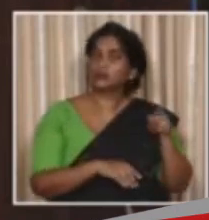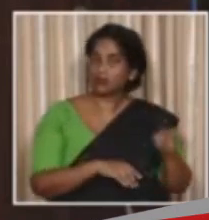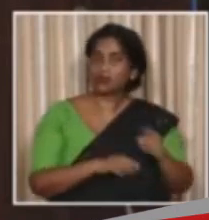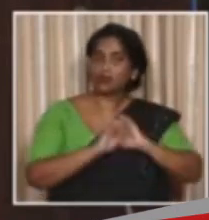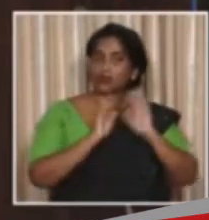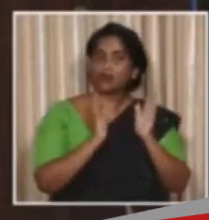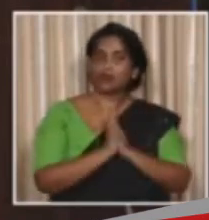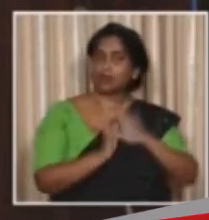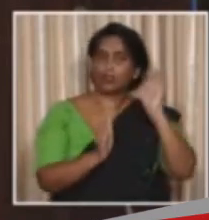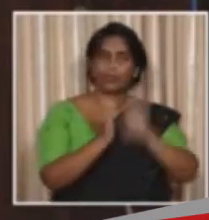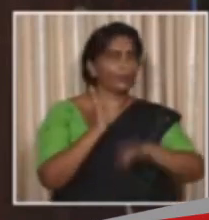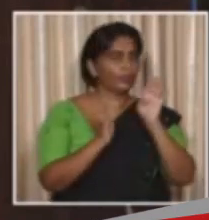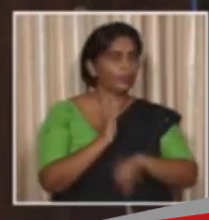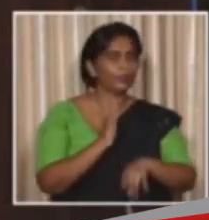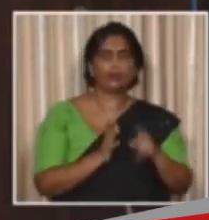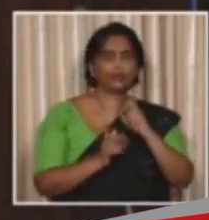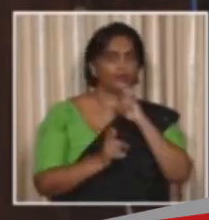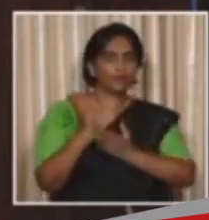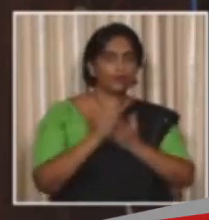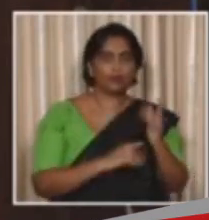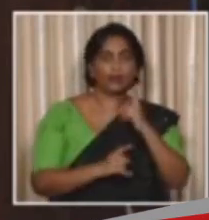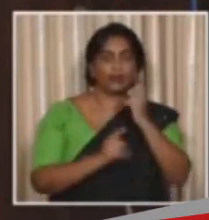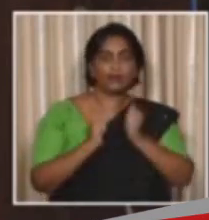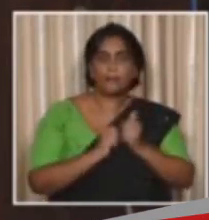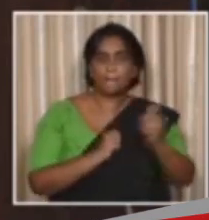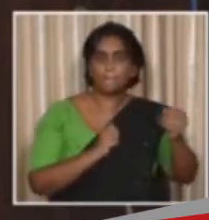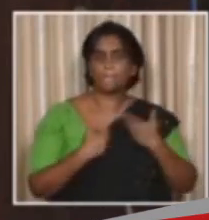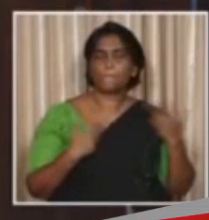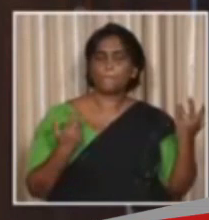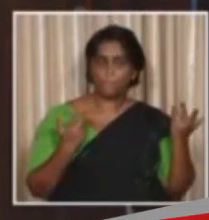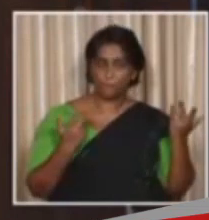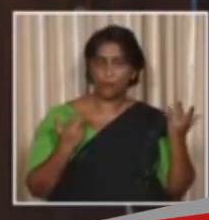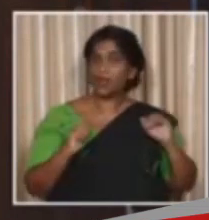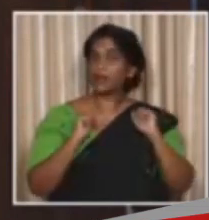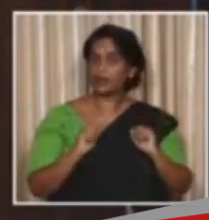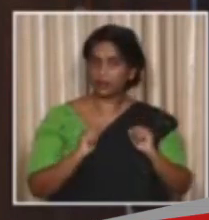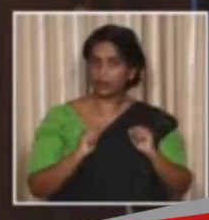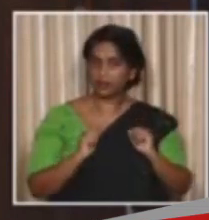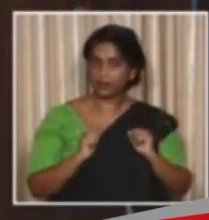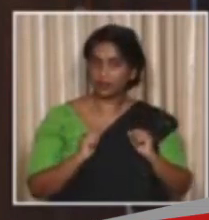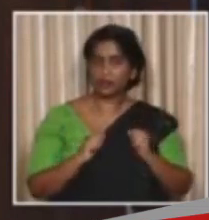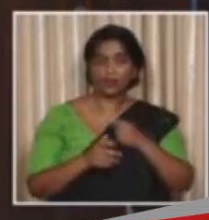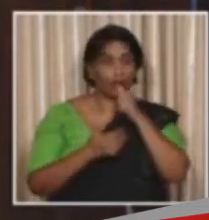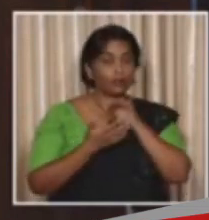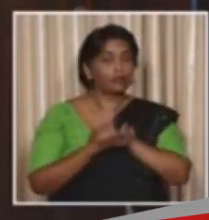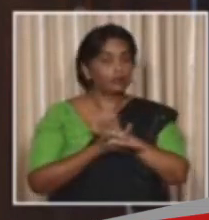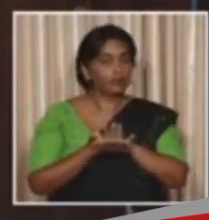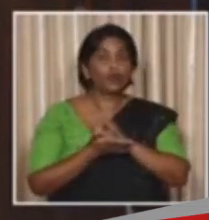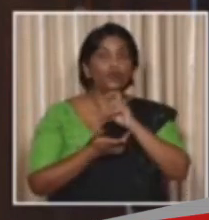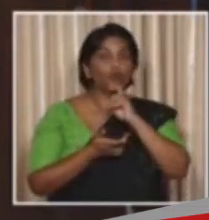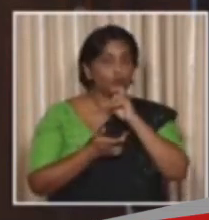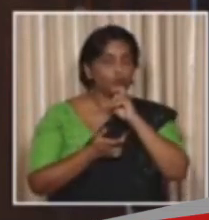වෙනවා ඔක්කොම නිෂ්ප්‍රභා වෙනවා එකක්වත් ඉදිරියට යන්න බැරුව වෙනවා ඇයියේ